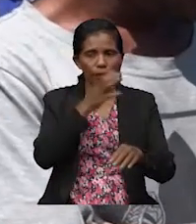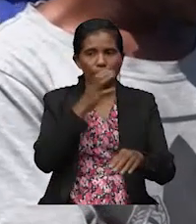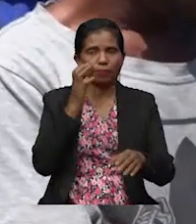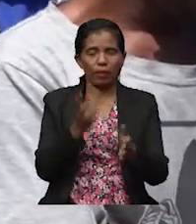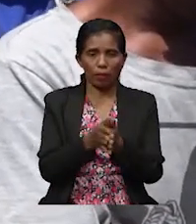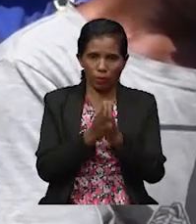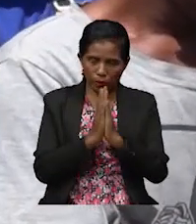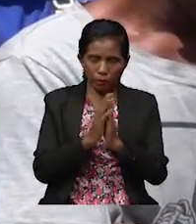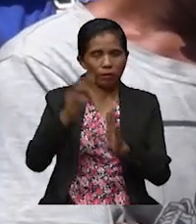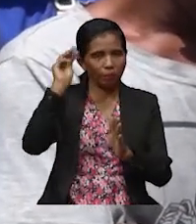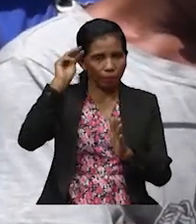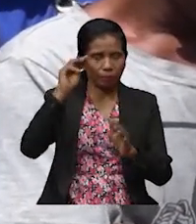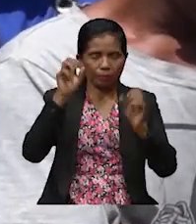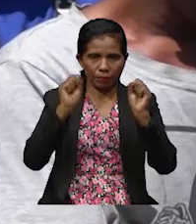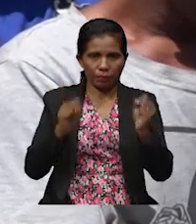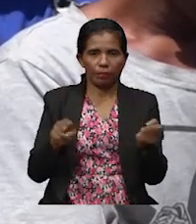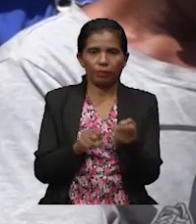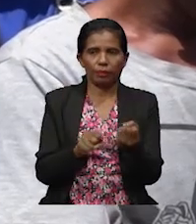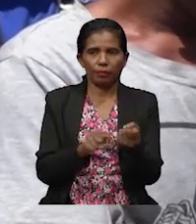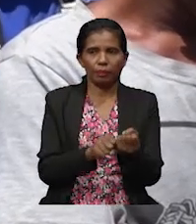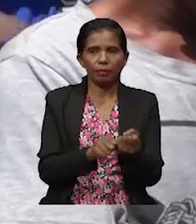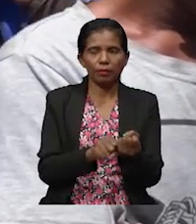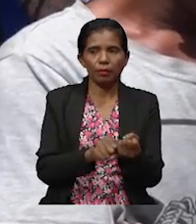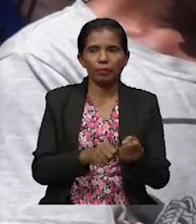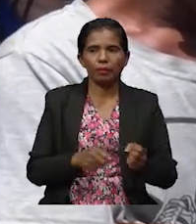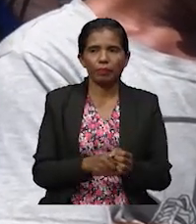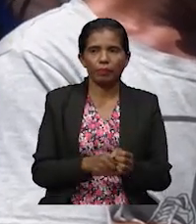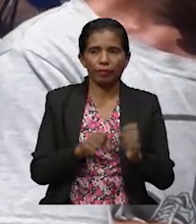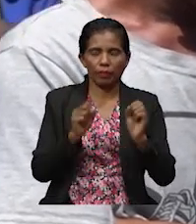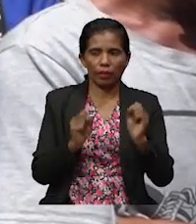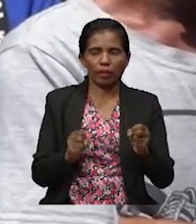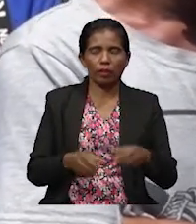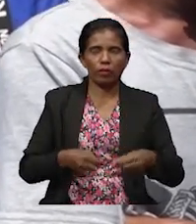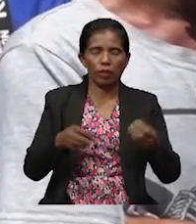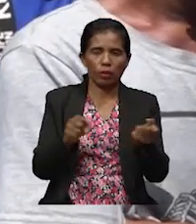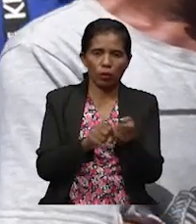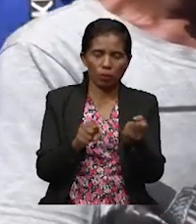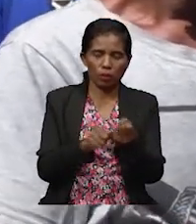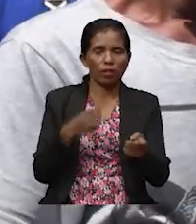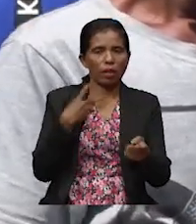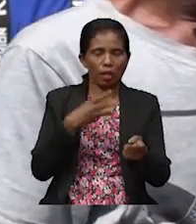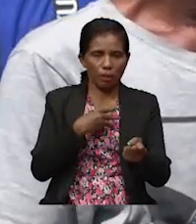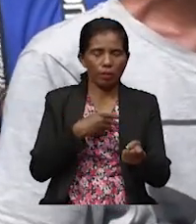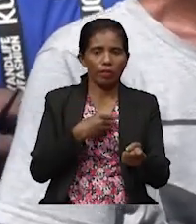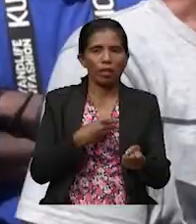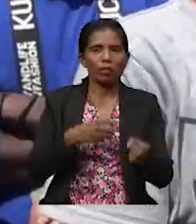para ministro bele apoi ministek da mi da ba ami ya aldia suliarane